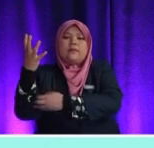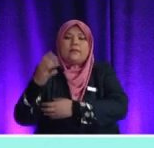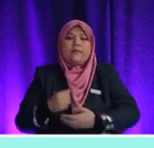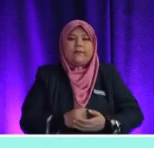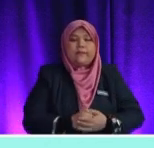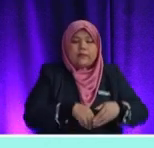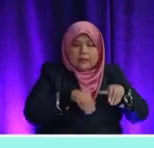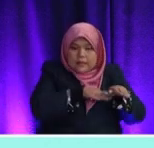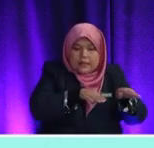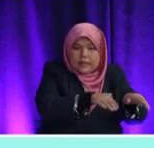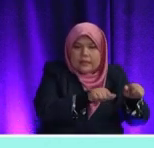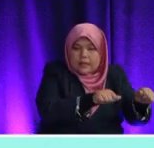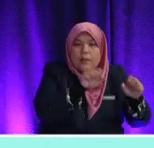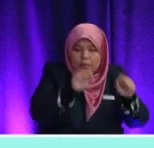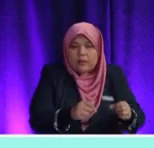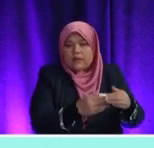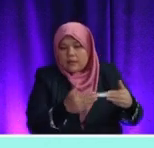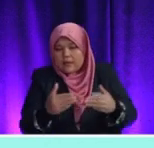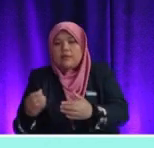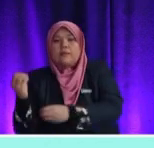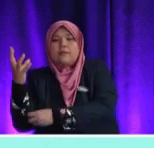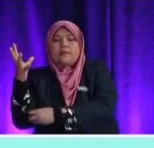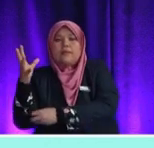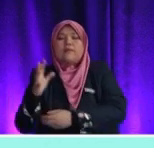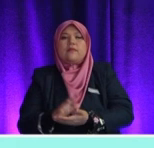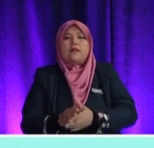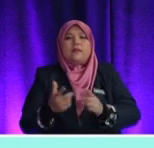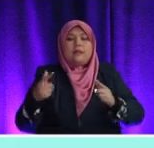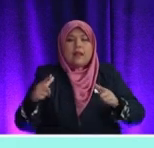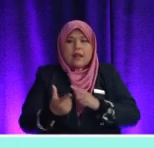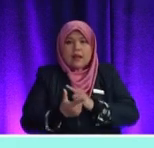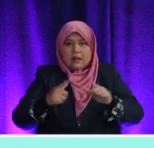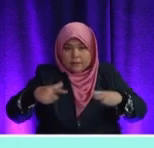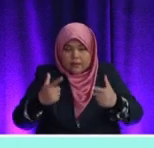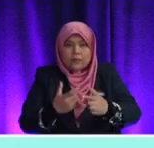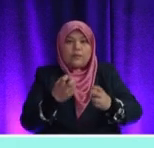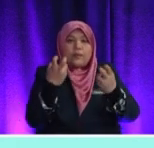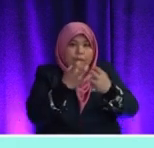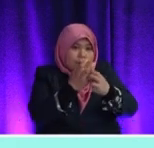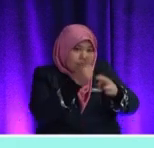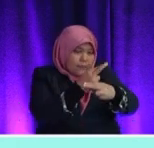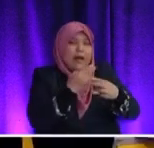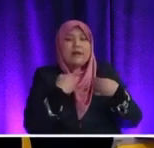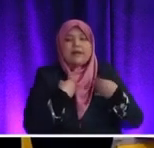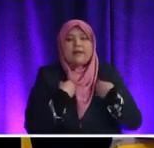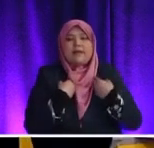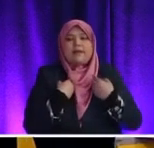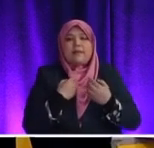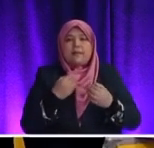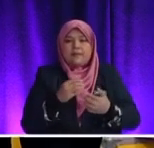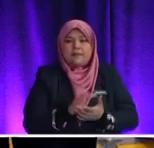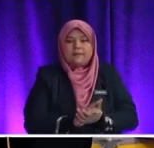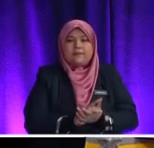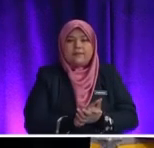bila arus listrik boleh mengalir Hai apa yang berlaku proses elektrolisis tuh pelaku Ahmad Sabilah